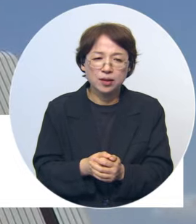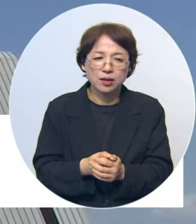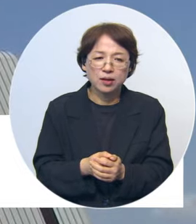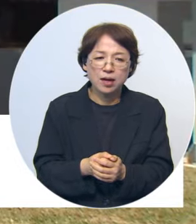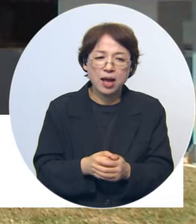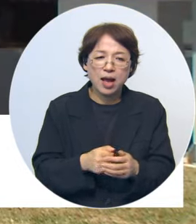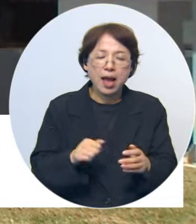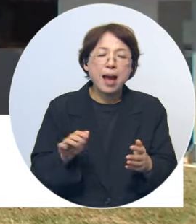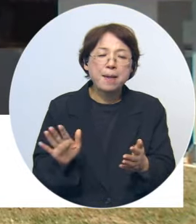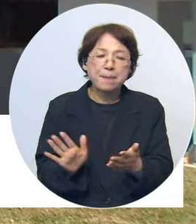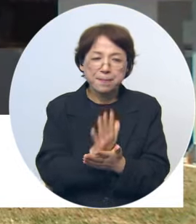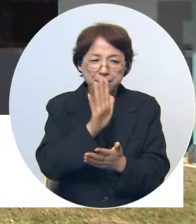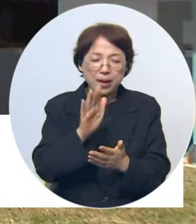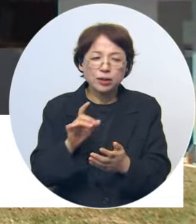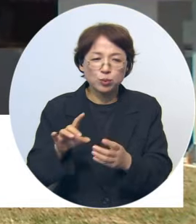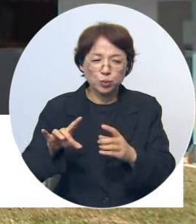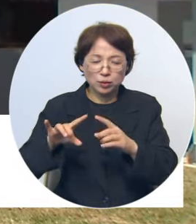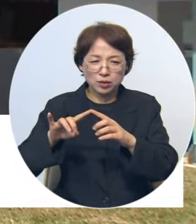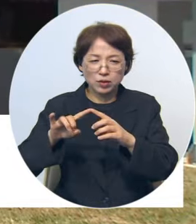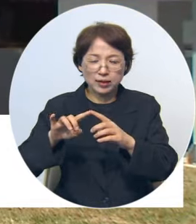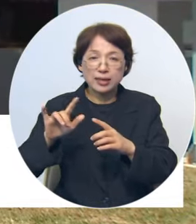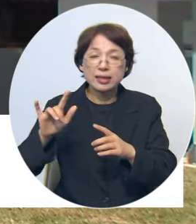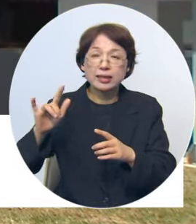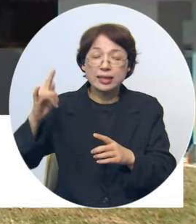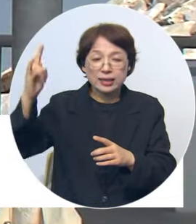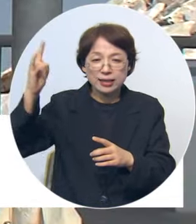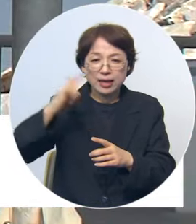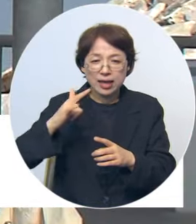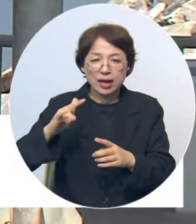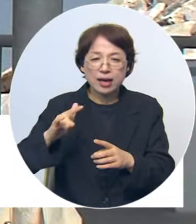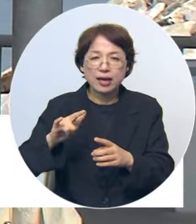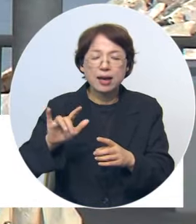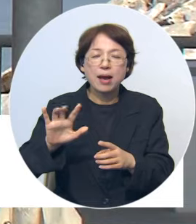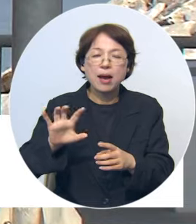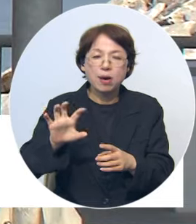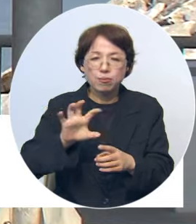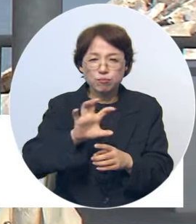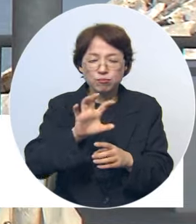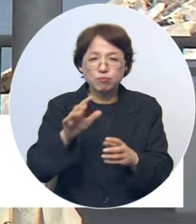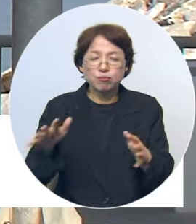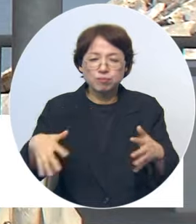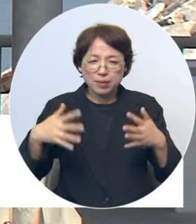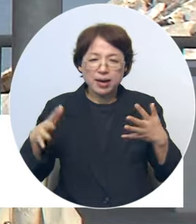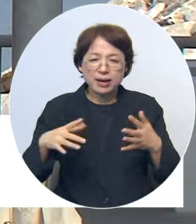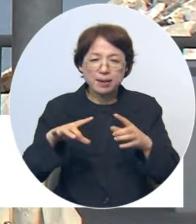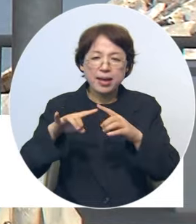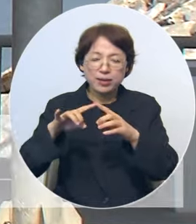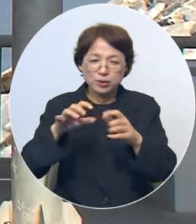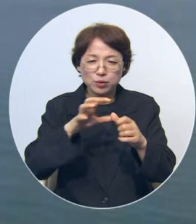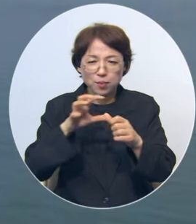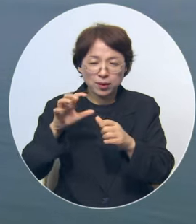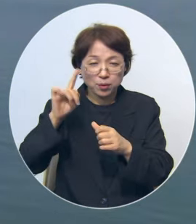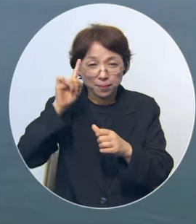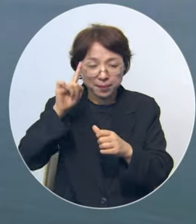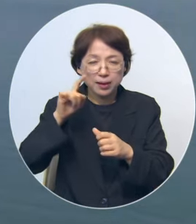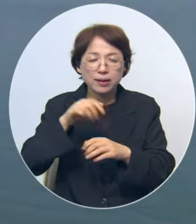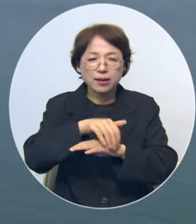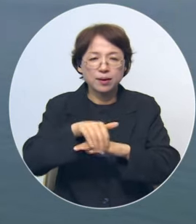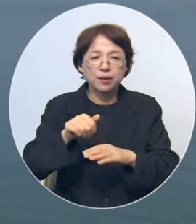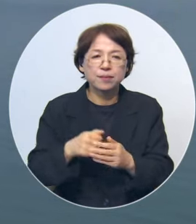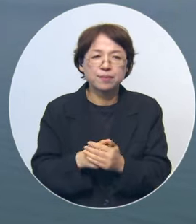아니라 태양광, 해상풍력 등으로 에너지 생산 능력을 확대해 재생에너지 100% 사용을 실현합니다.